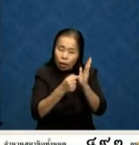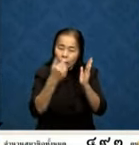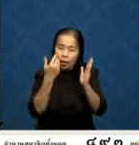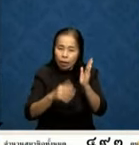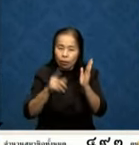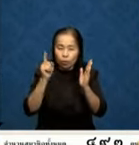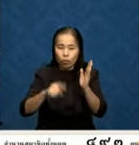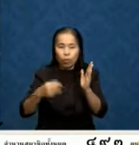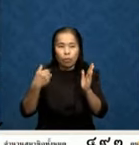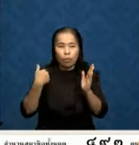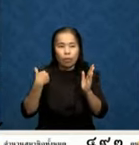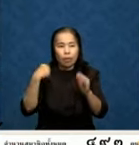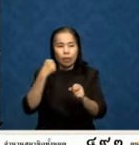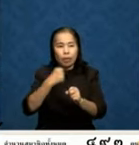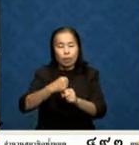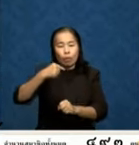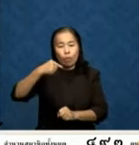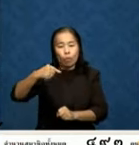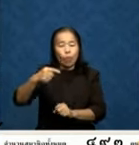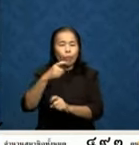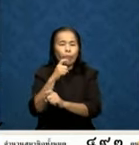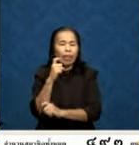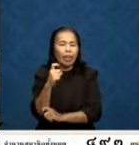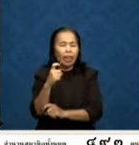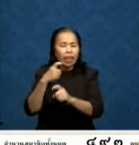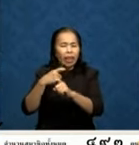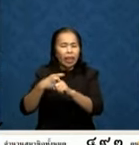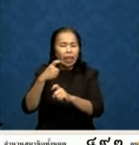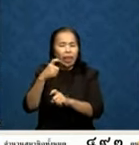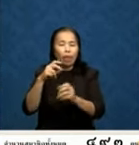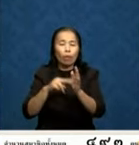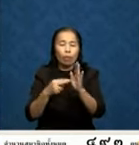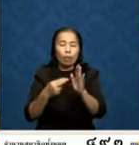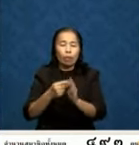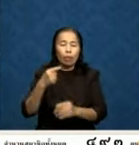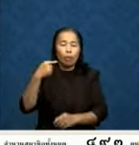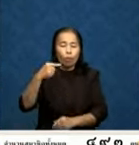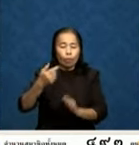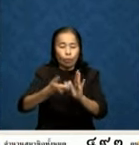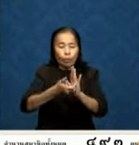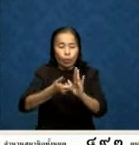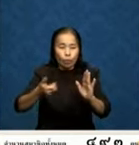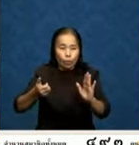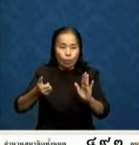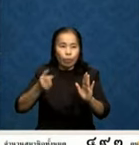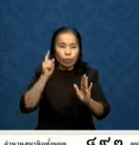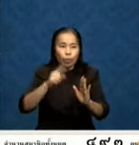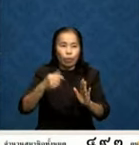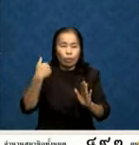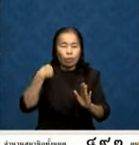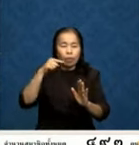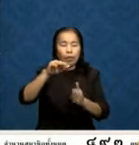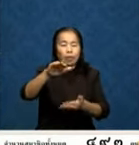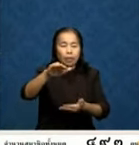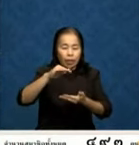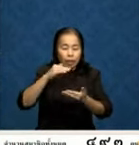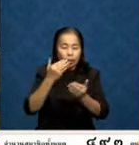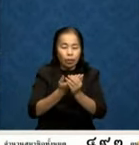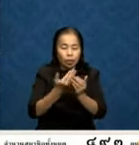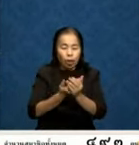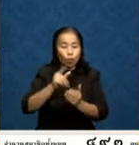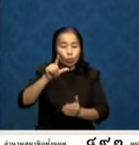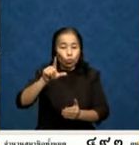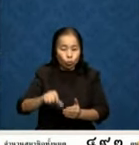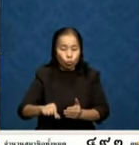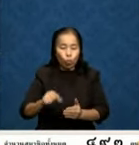น JKM ที่ลบ X นะครับ X นี่ก็คือตัวเลขที่จะต้องลดลงไปจาก JKM ก็คือคุณต้องนำเข้าในราคาที่ถูกกว่าราคามาตร